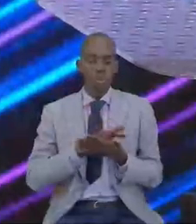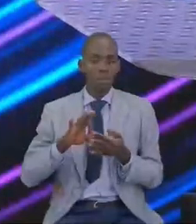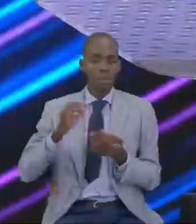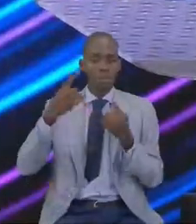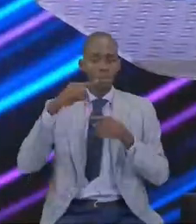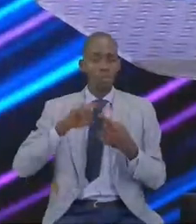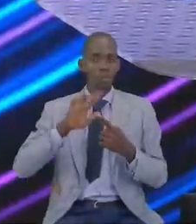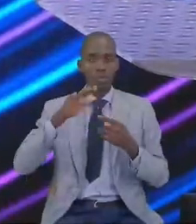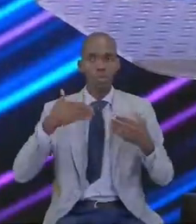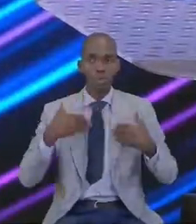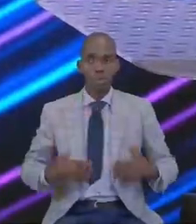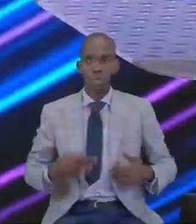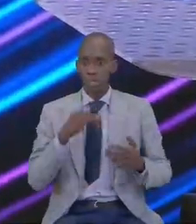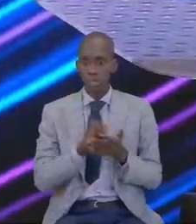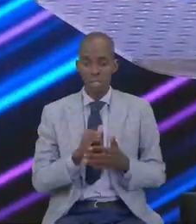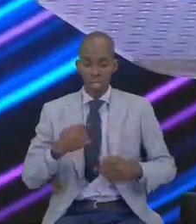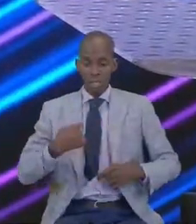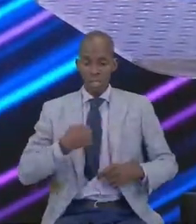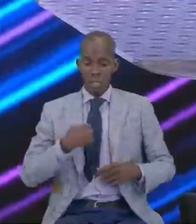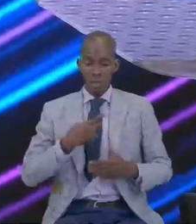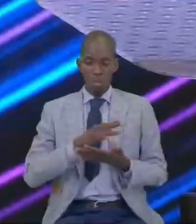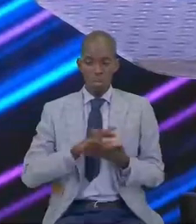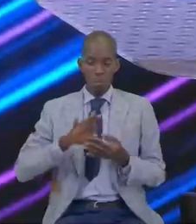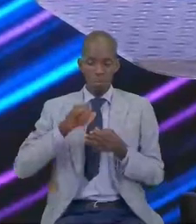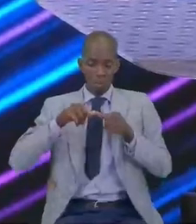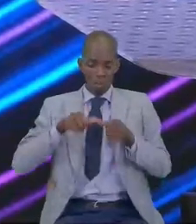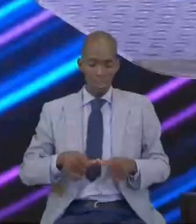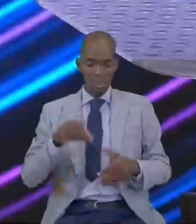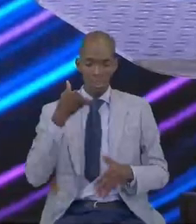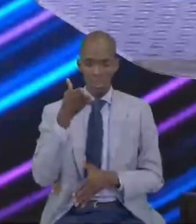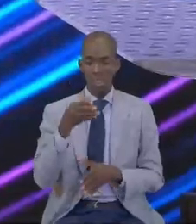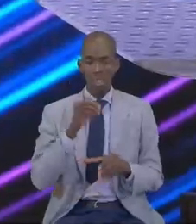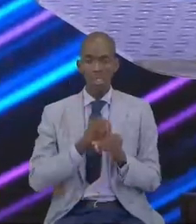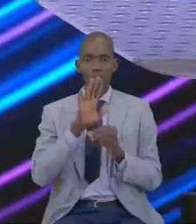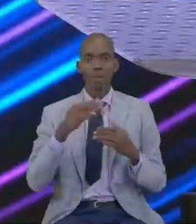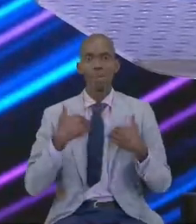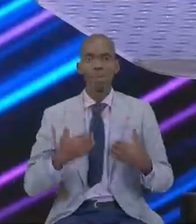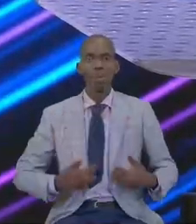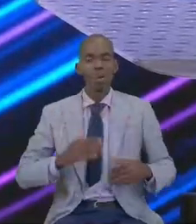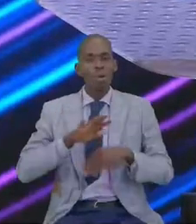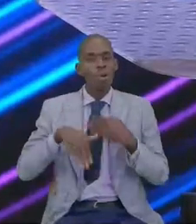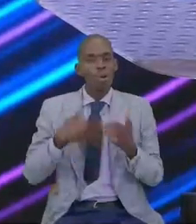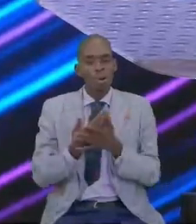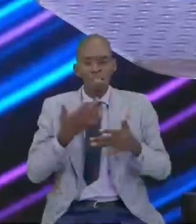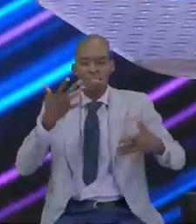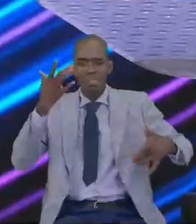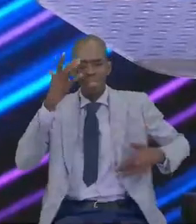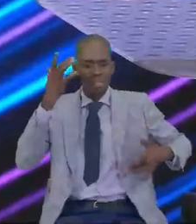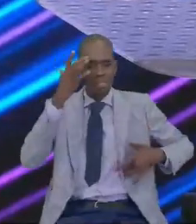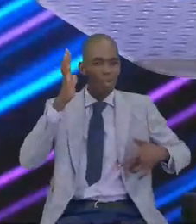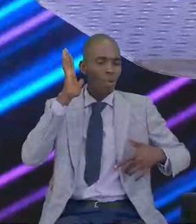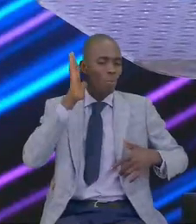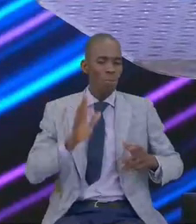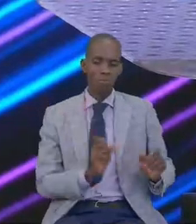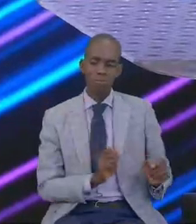je suis résident ici, je veux rester ici. Toutes ces maladies doivent sortir au nom